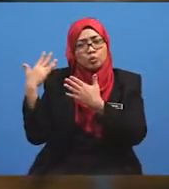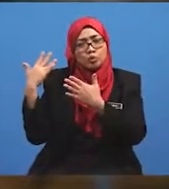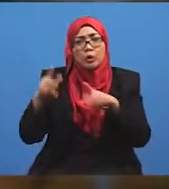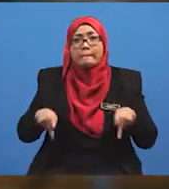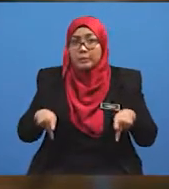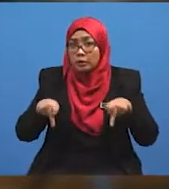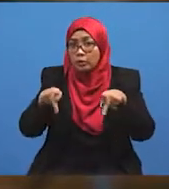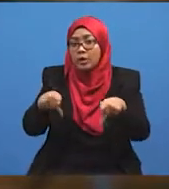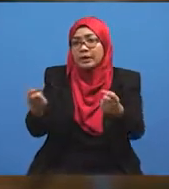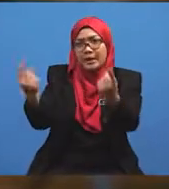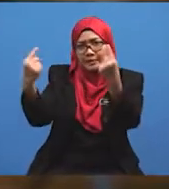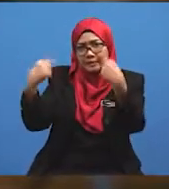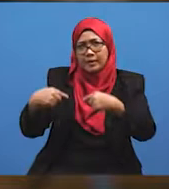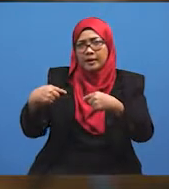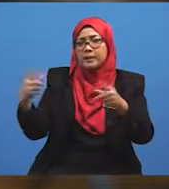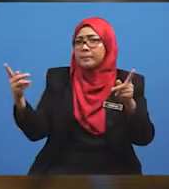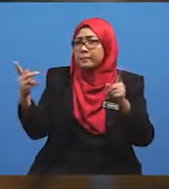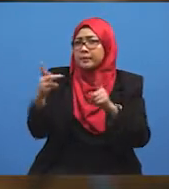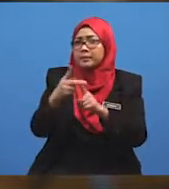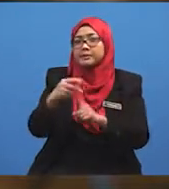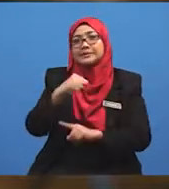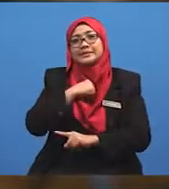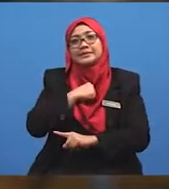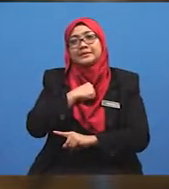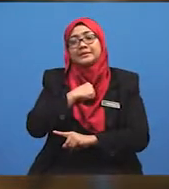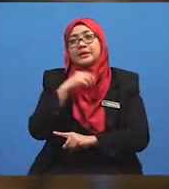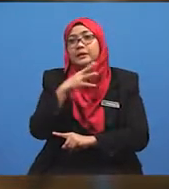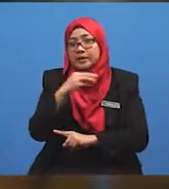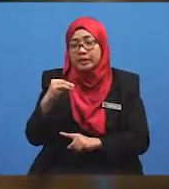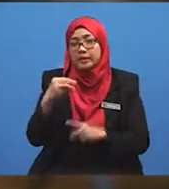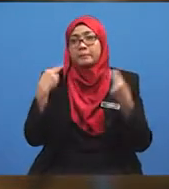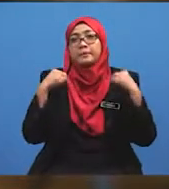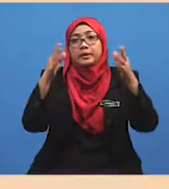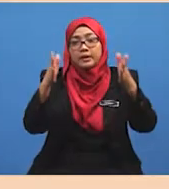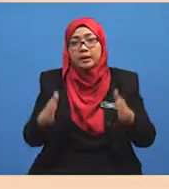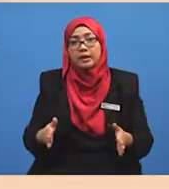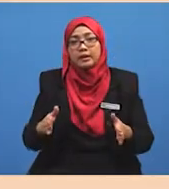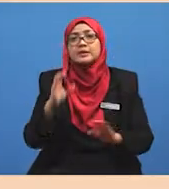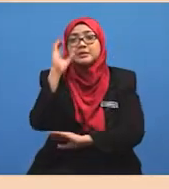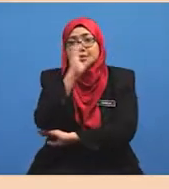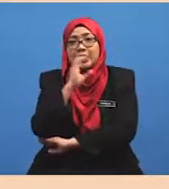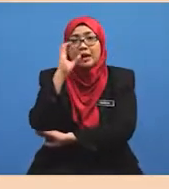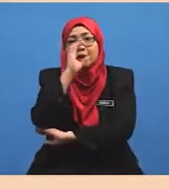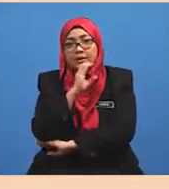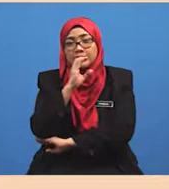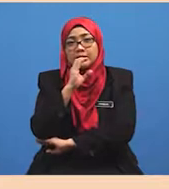Usahawan sendiri yang berusaha mencari peluang perniagaan